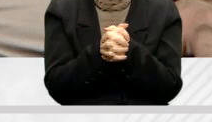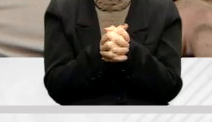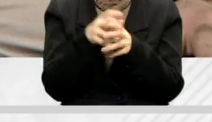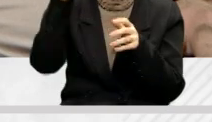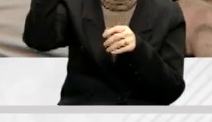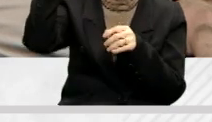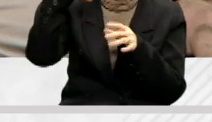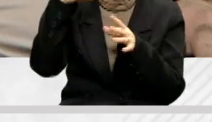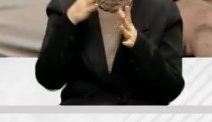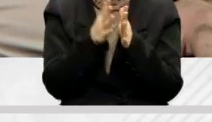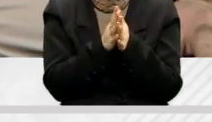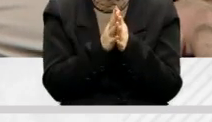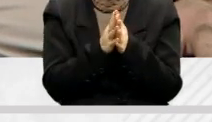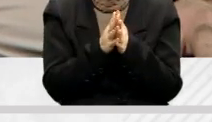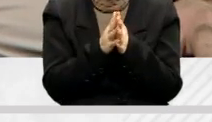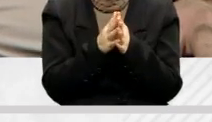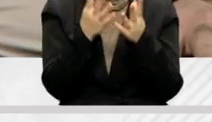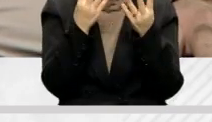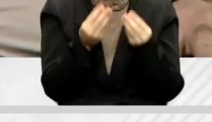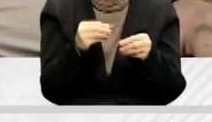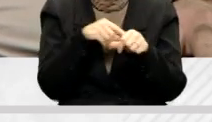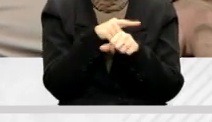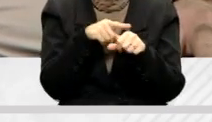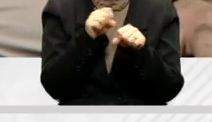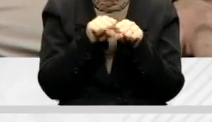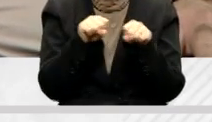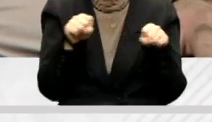Işığa maruziyetin aslında